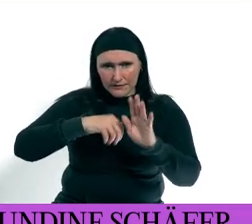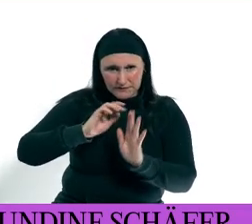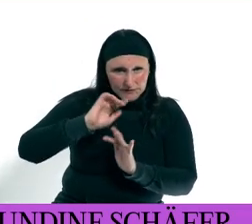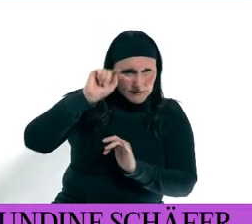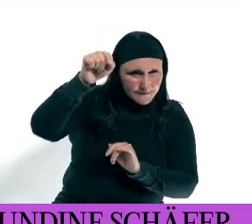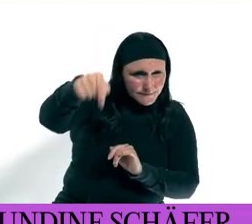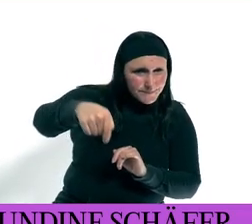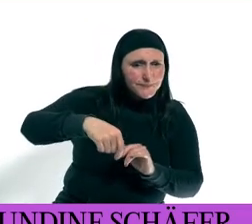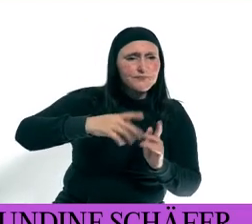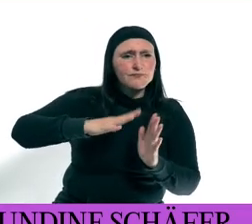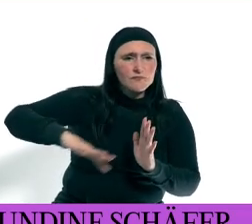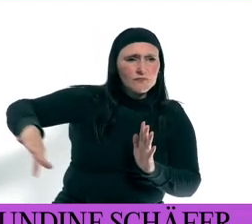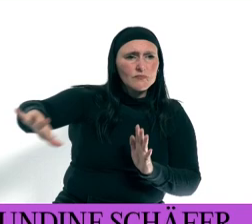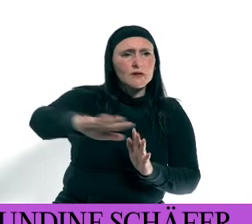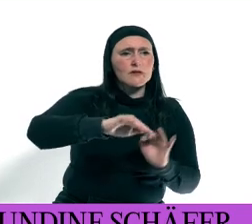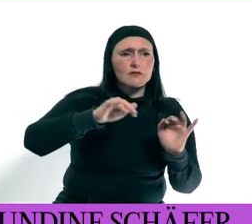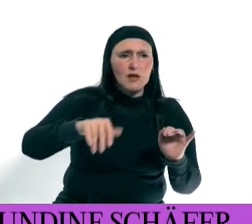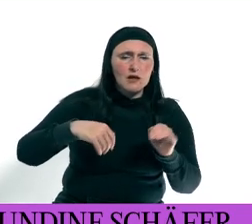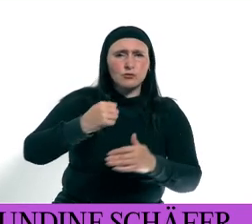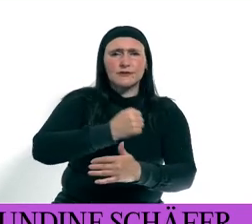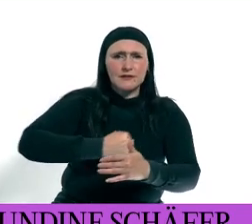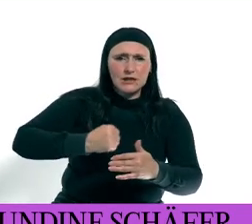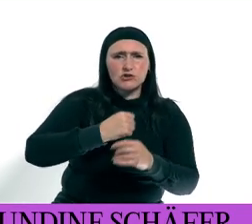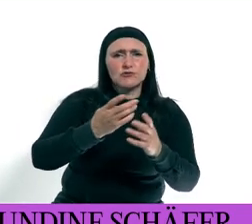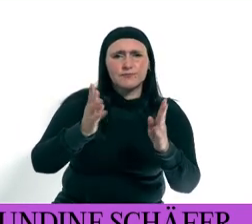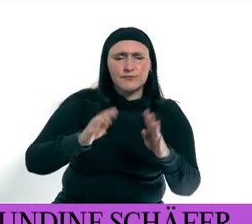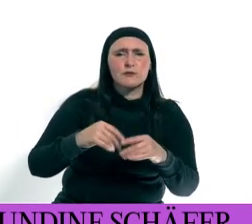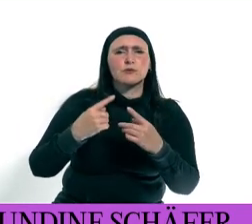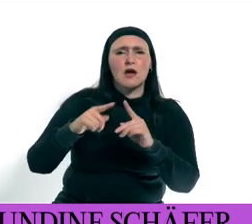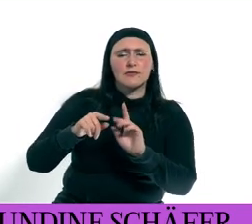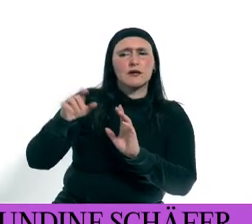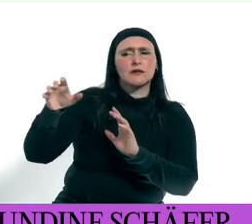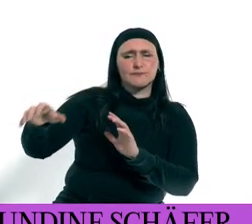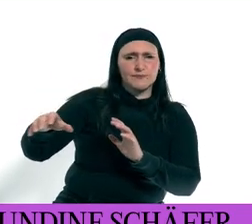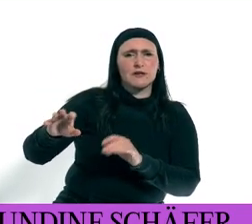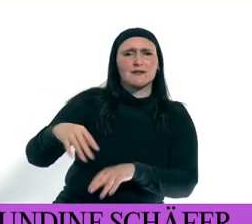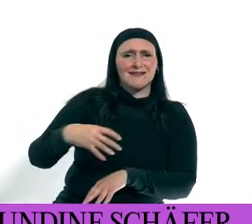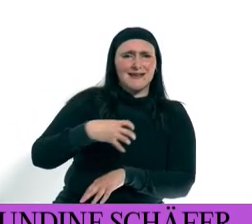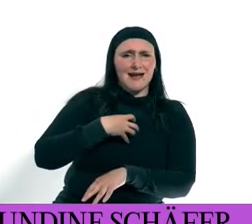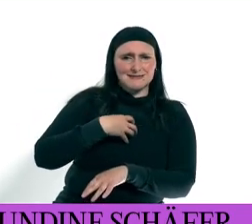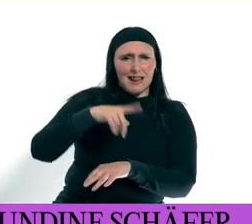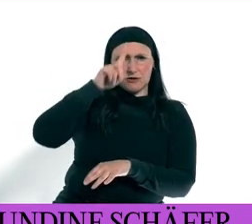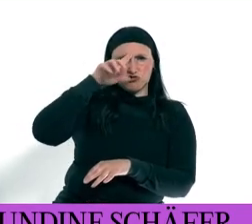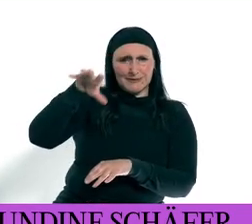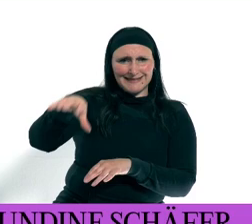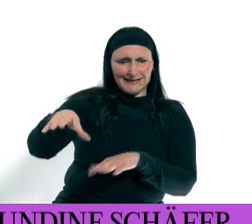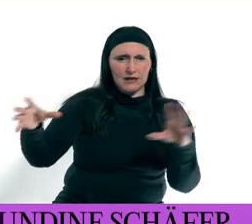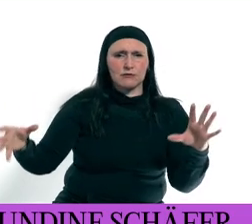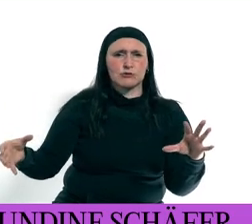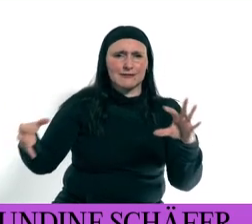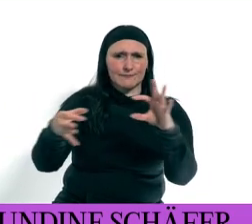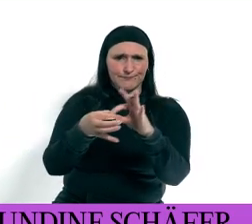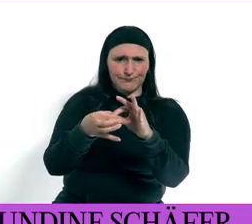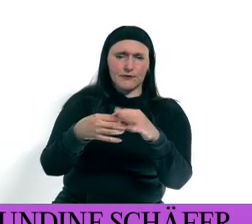gebaut sind. In collaboration with one organic garden in Kassel, Fuldau. And then